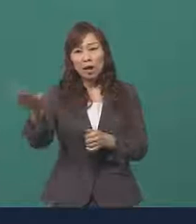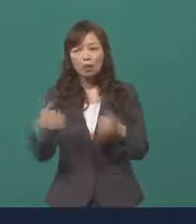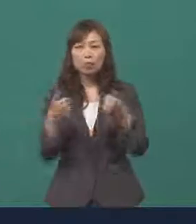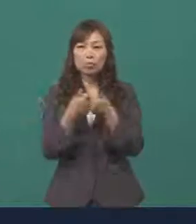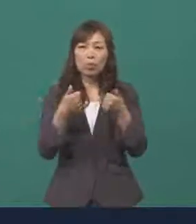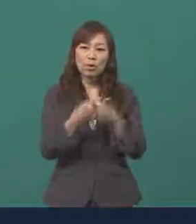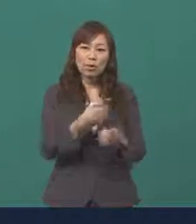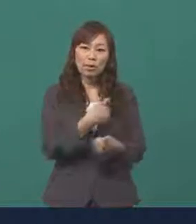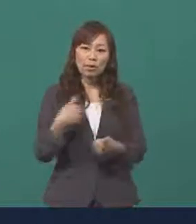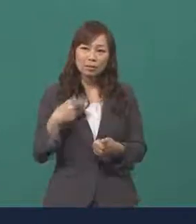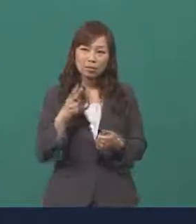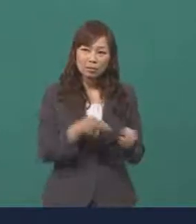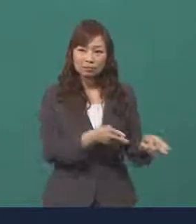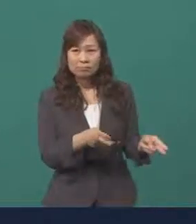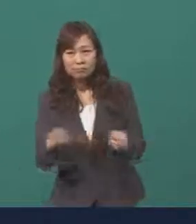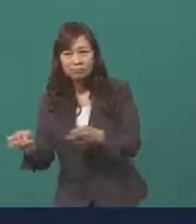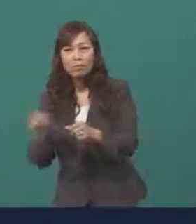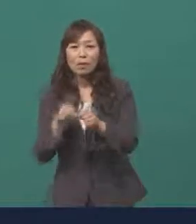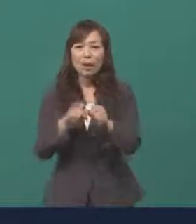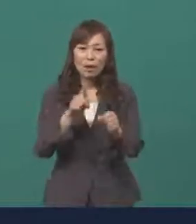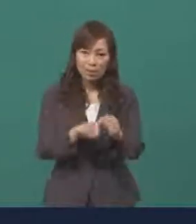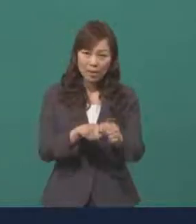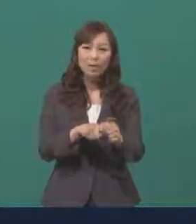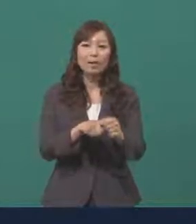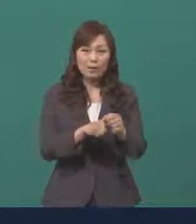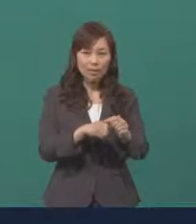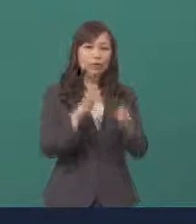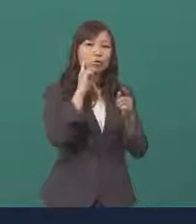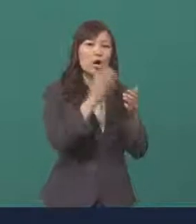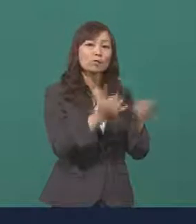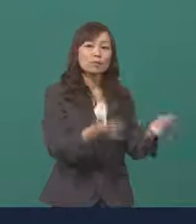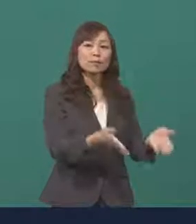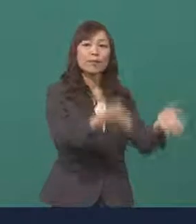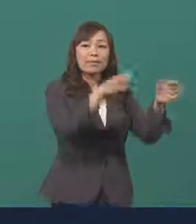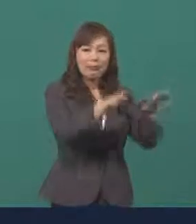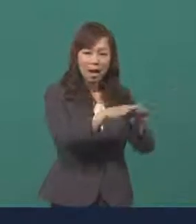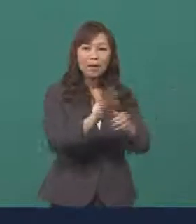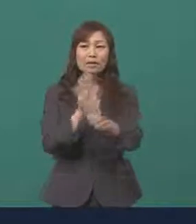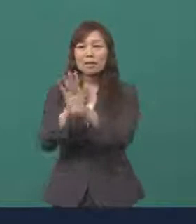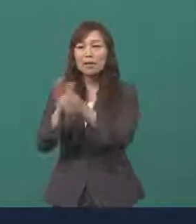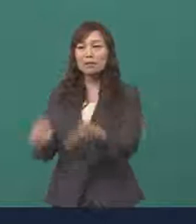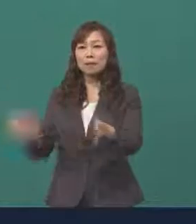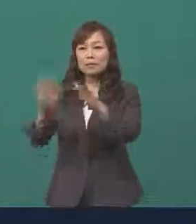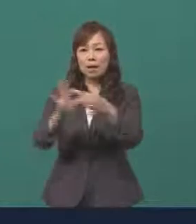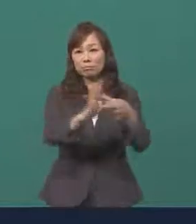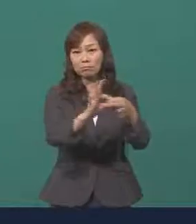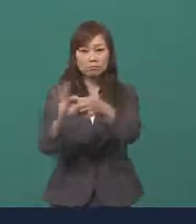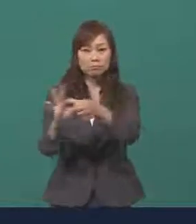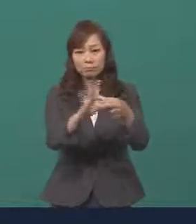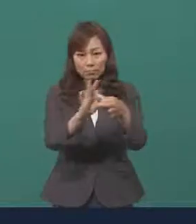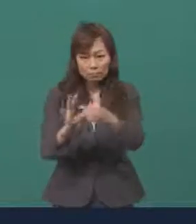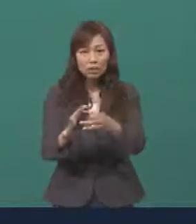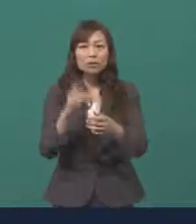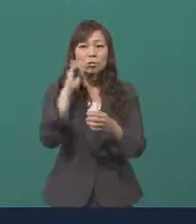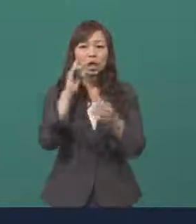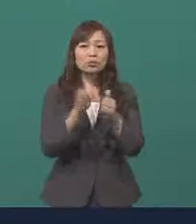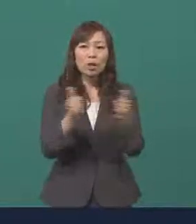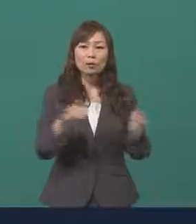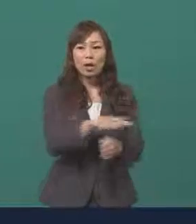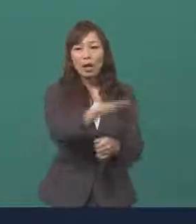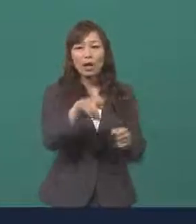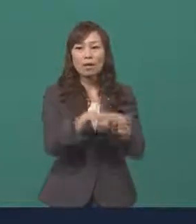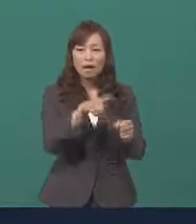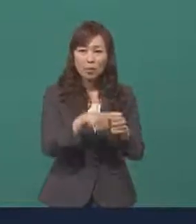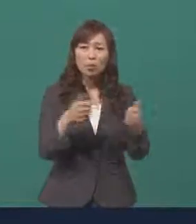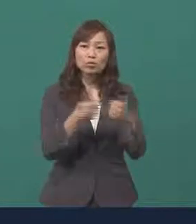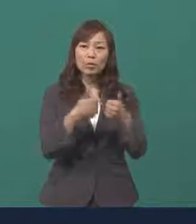度聴覚障害者の方にも相談支援が受けられる体制を整えるために滋賀県立聴覚障害者センターと